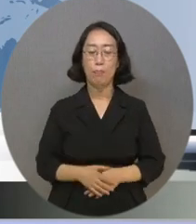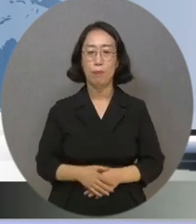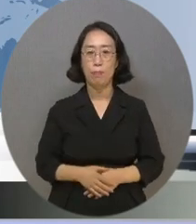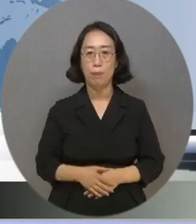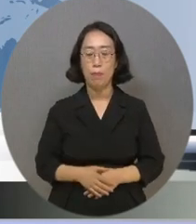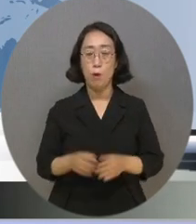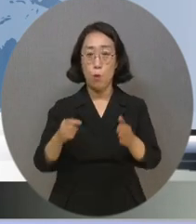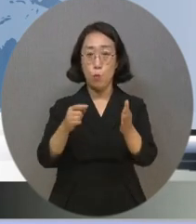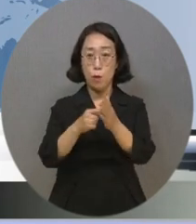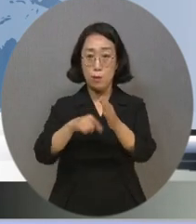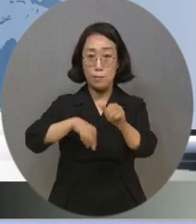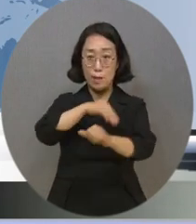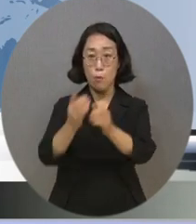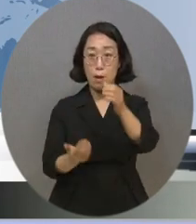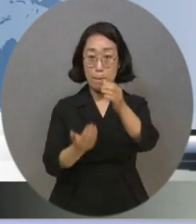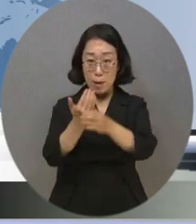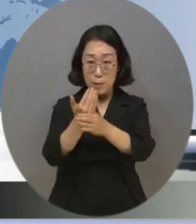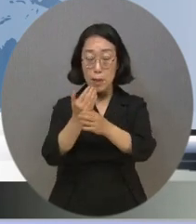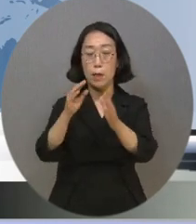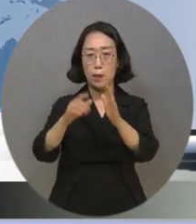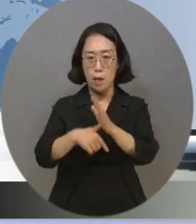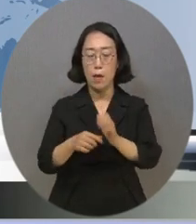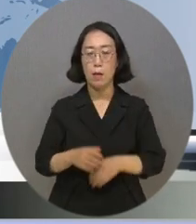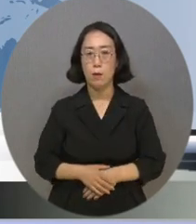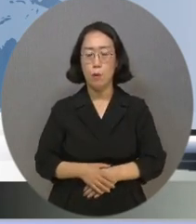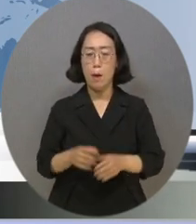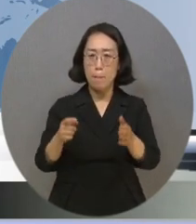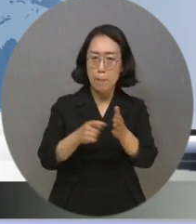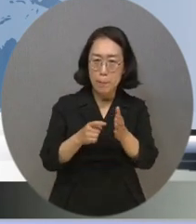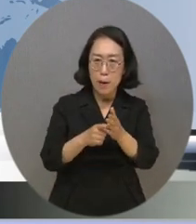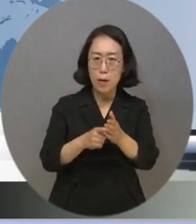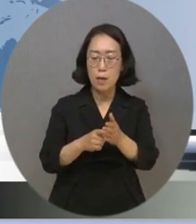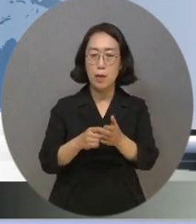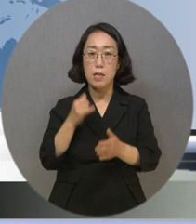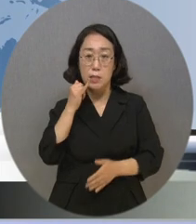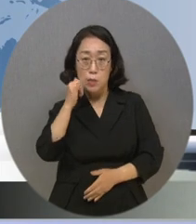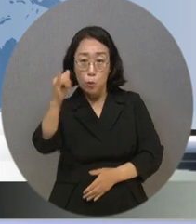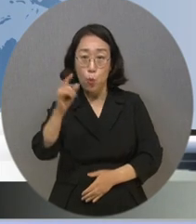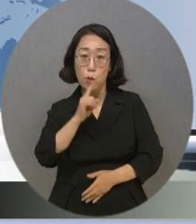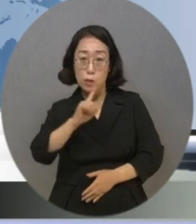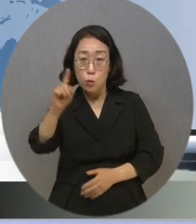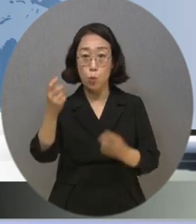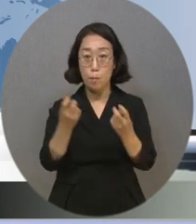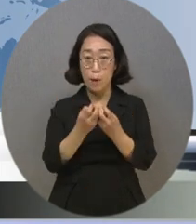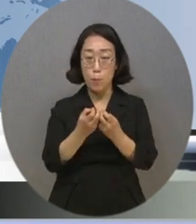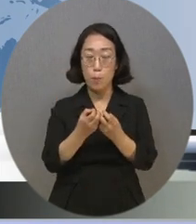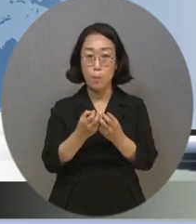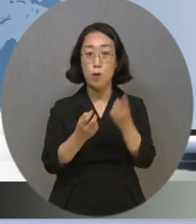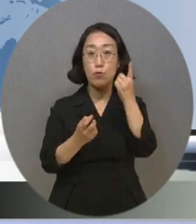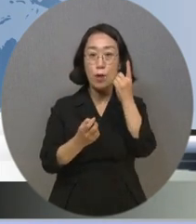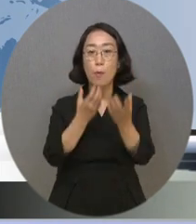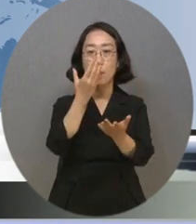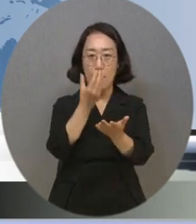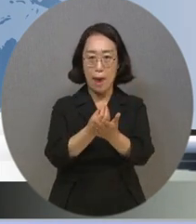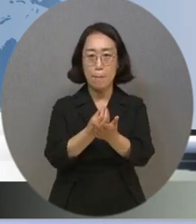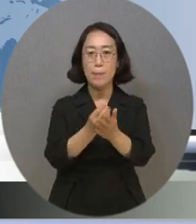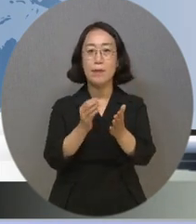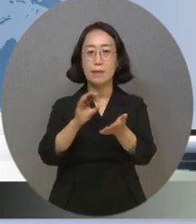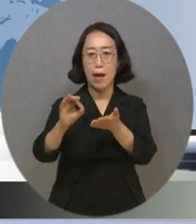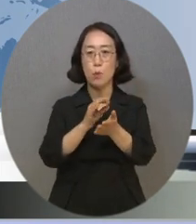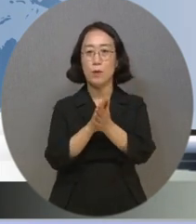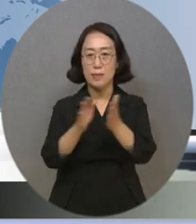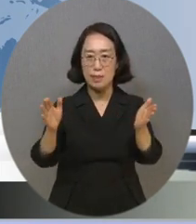위급한 사고나 사건이 발생했을 때 신속하고 편리한 신고를 놓을 모바일 대비 출시됐습니다 바로